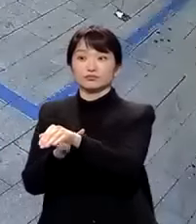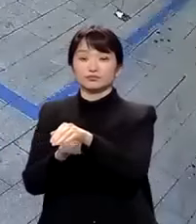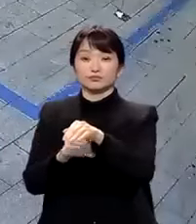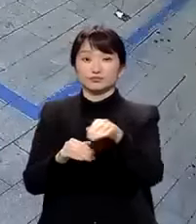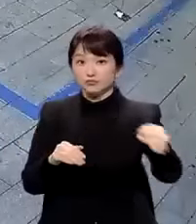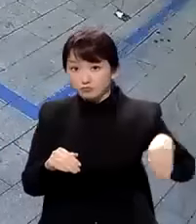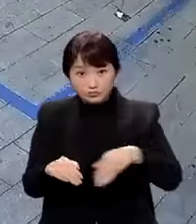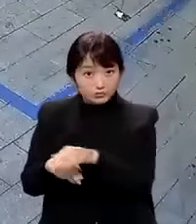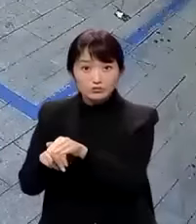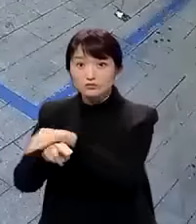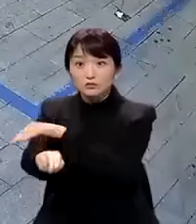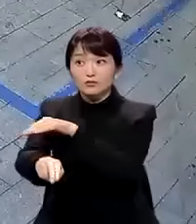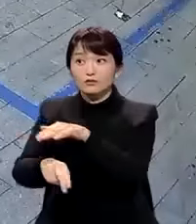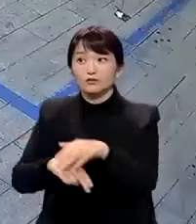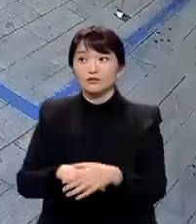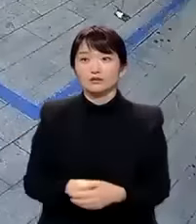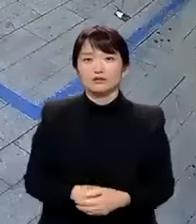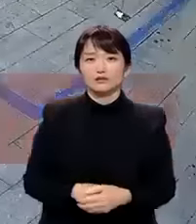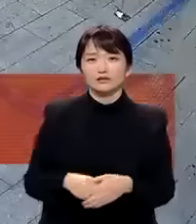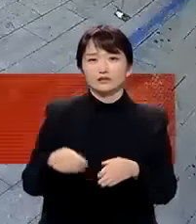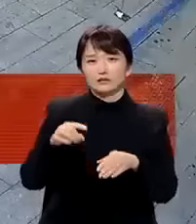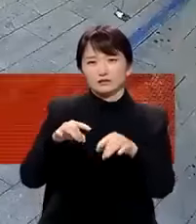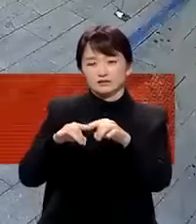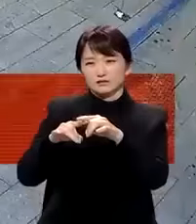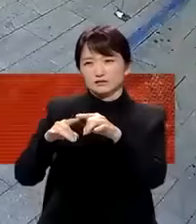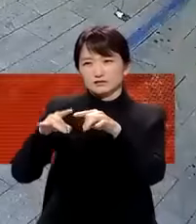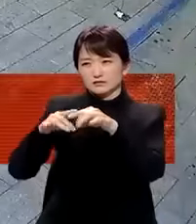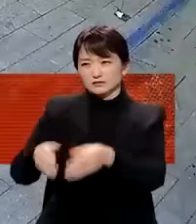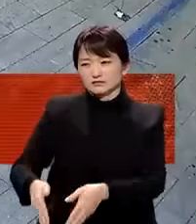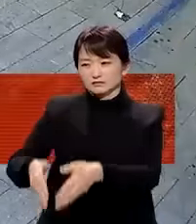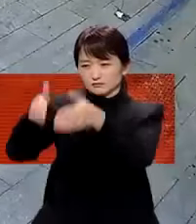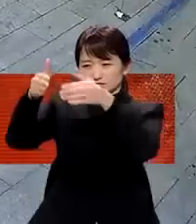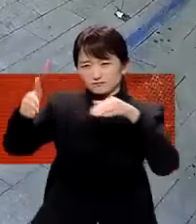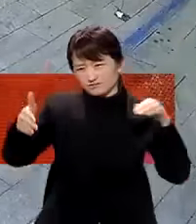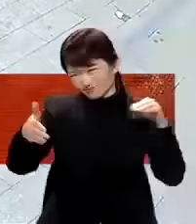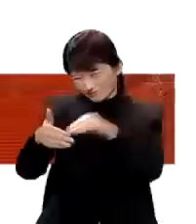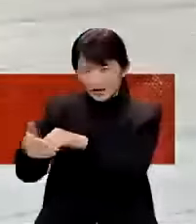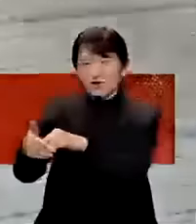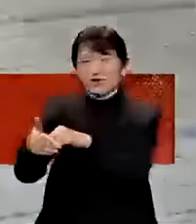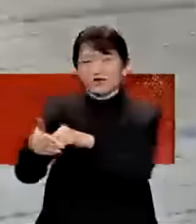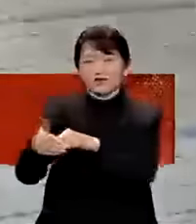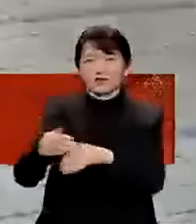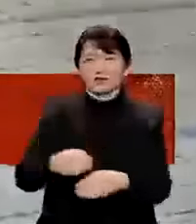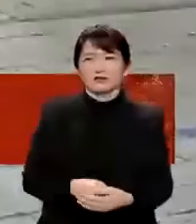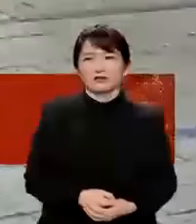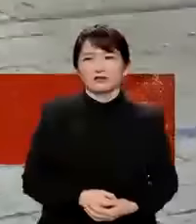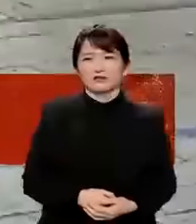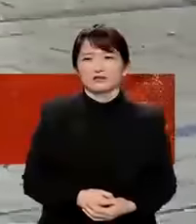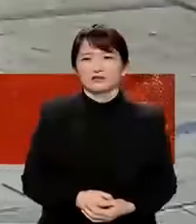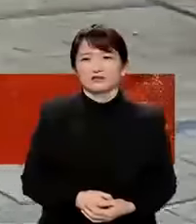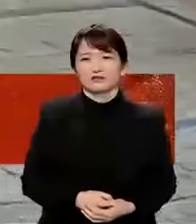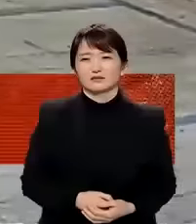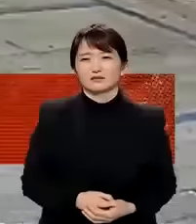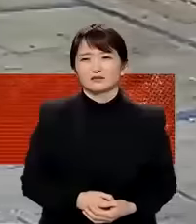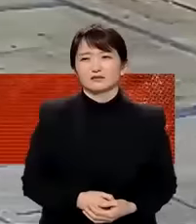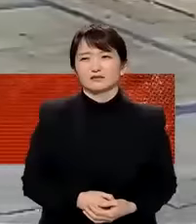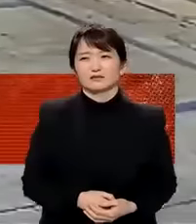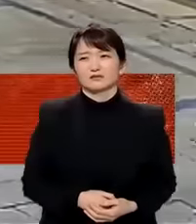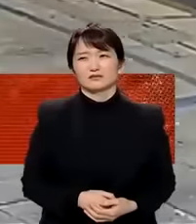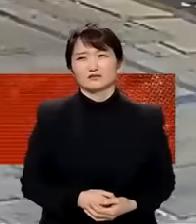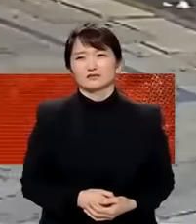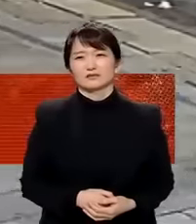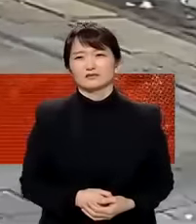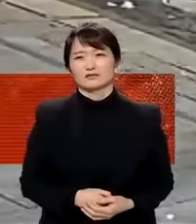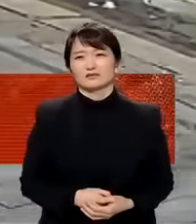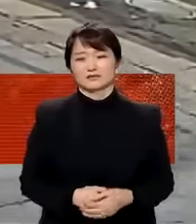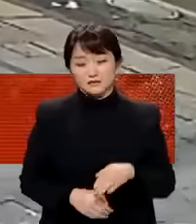제빨리 도망칩니다 그런데 마서 전대 받아버리고 마 아 분노의 질주에서 많이 나온 장면 예 아니요